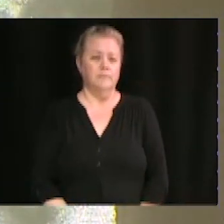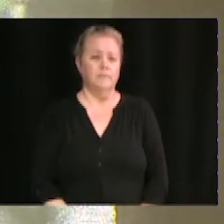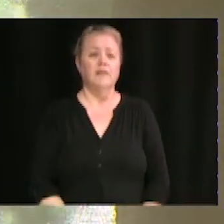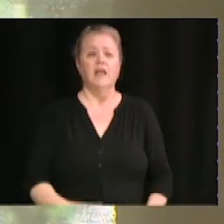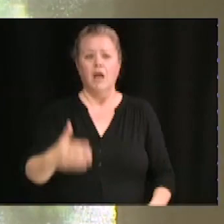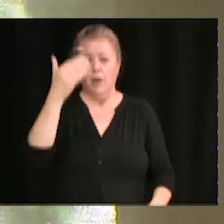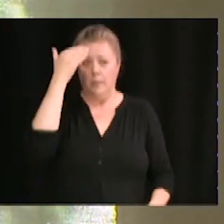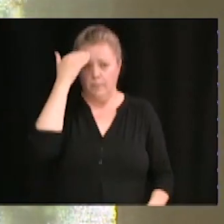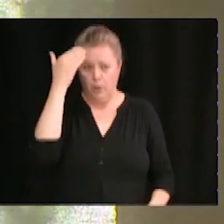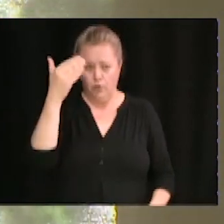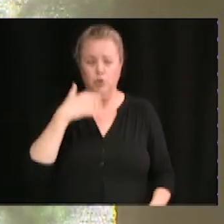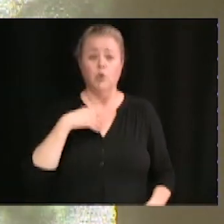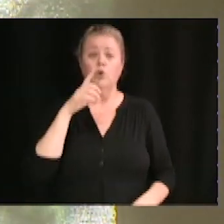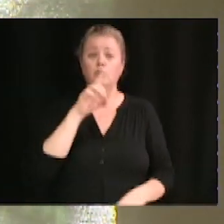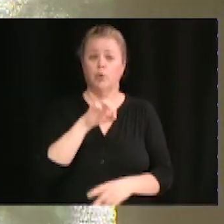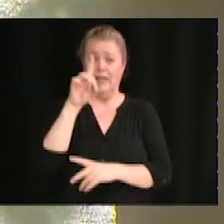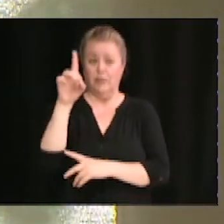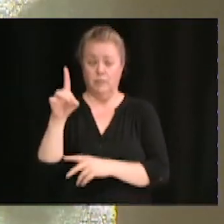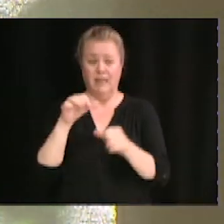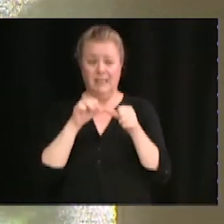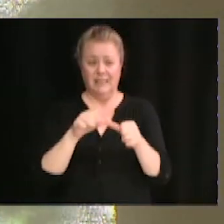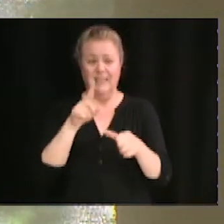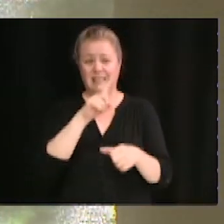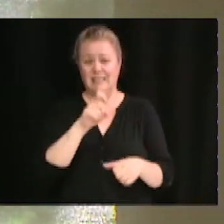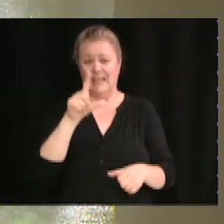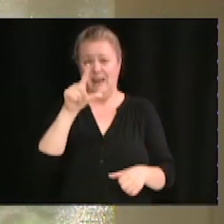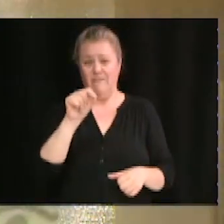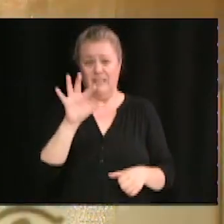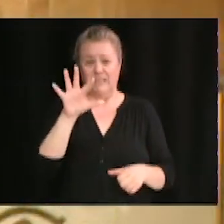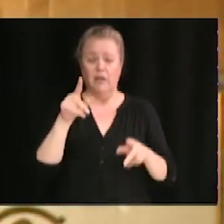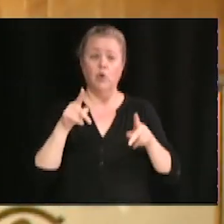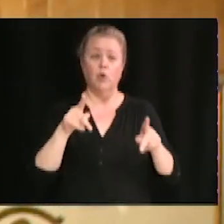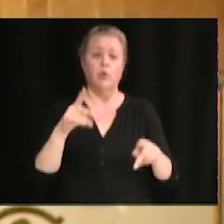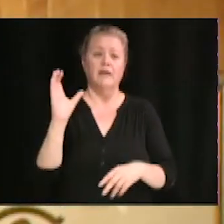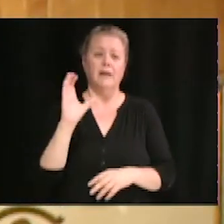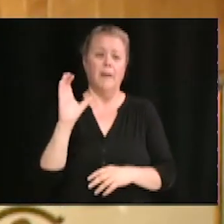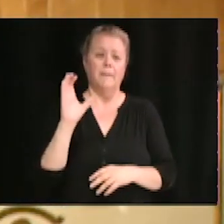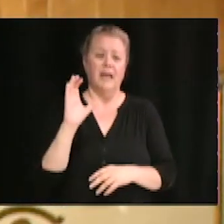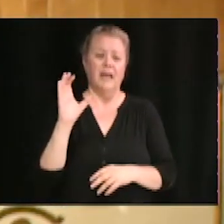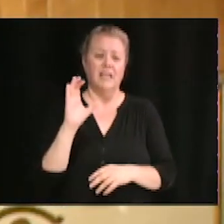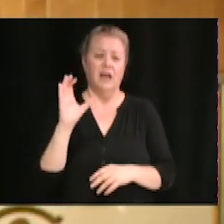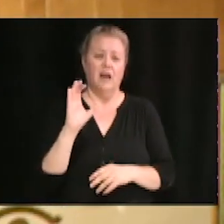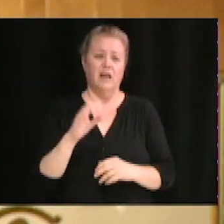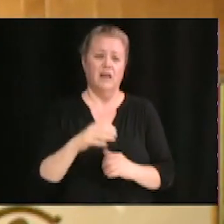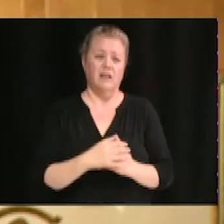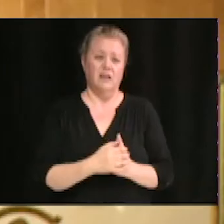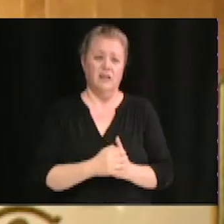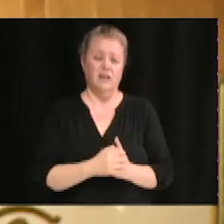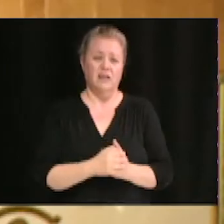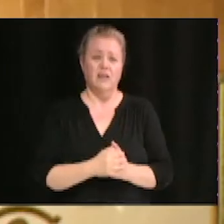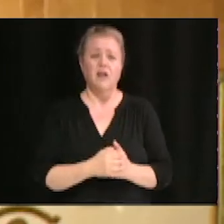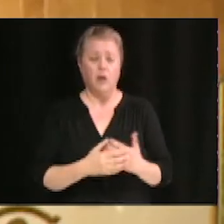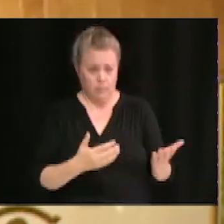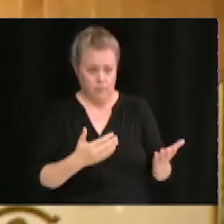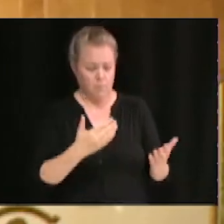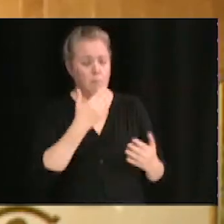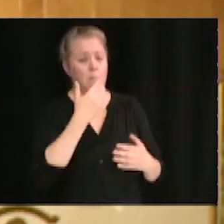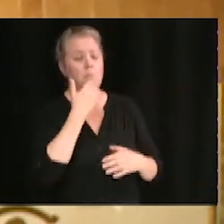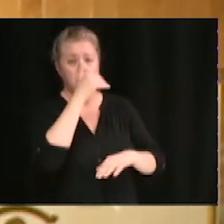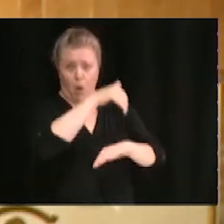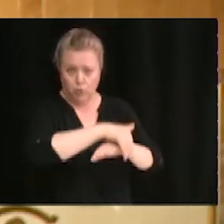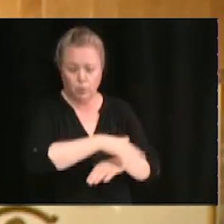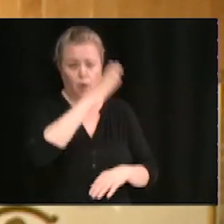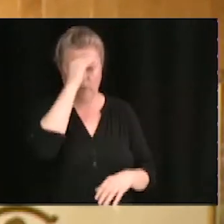Bonjour, je suis Donald Dumont, je demeure au 125 rue Campagna. Et puis, bonsoir M. le maire, Mme,